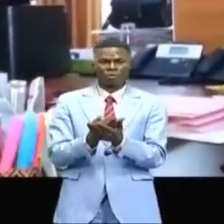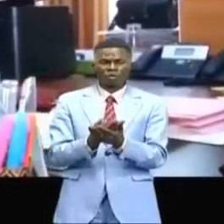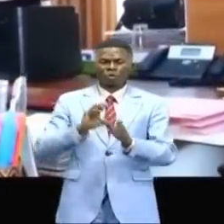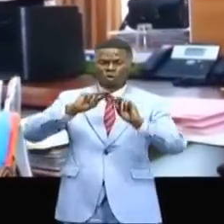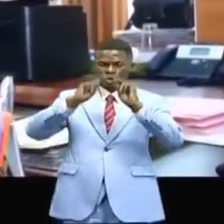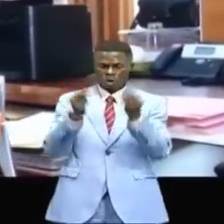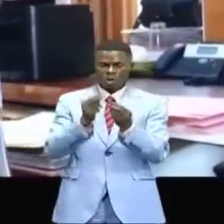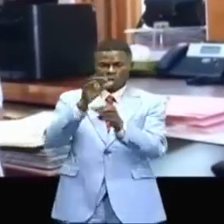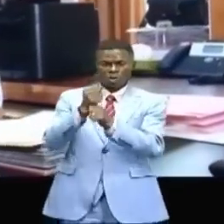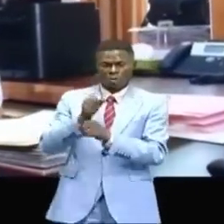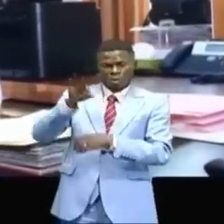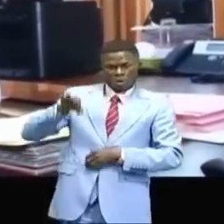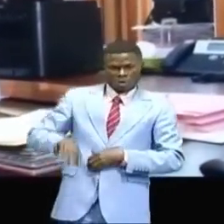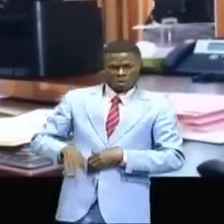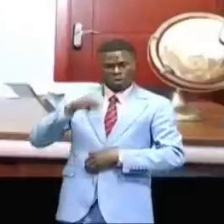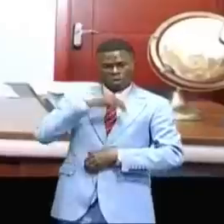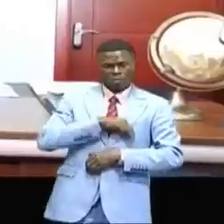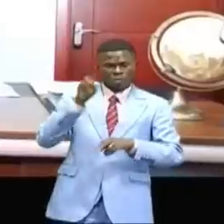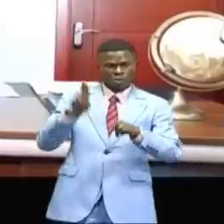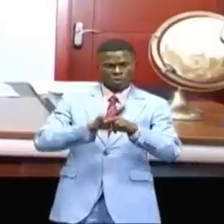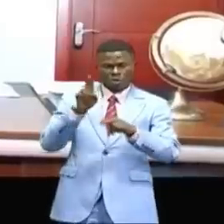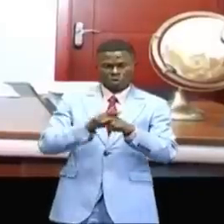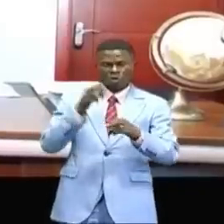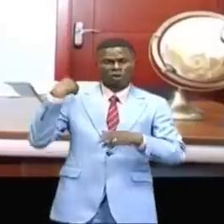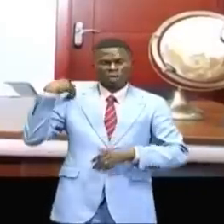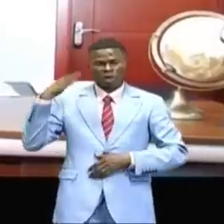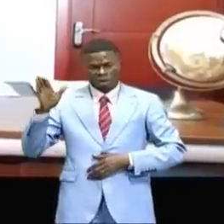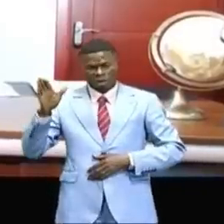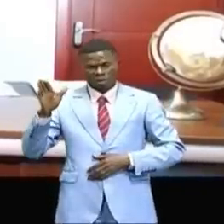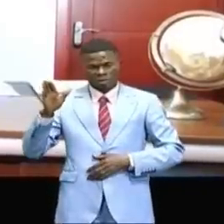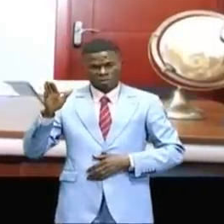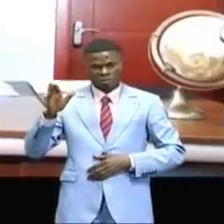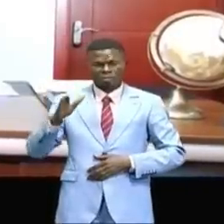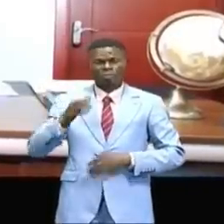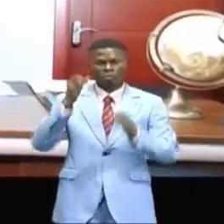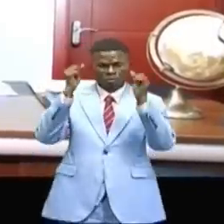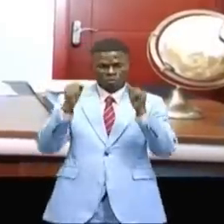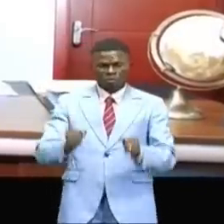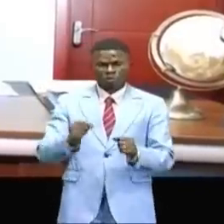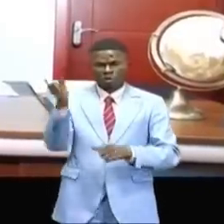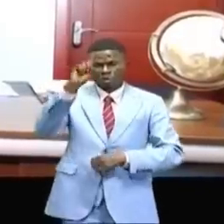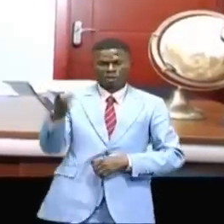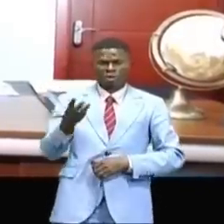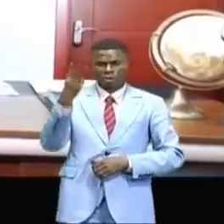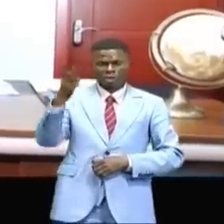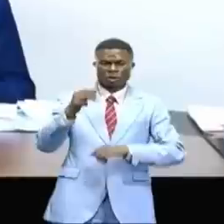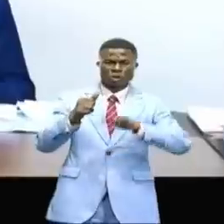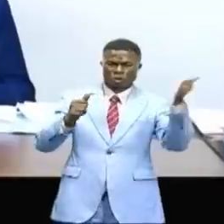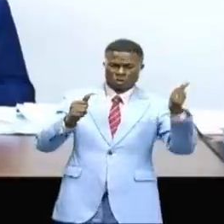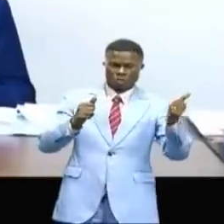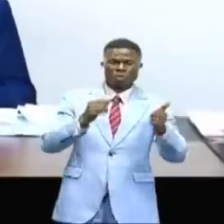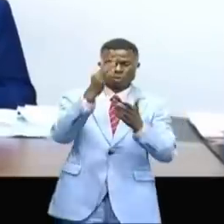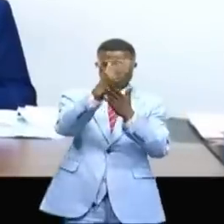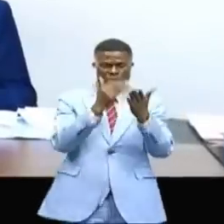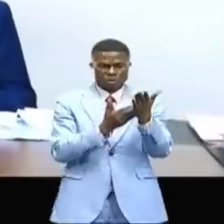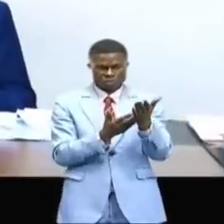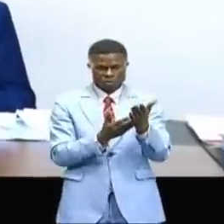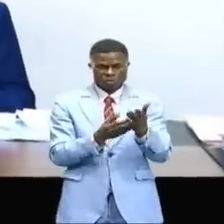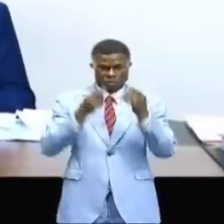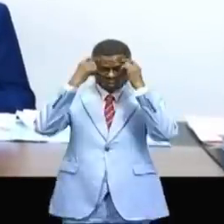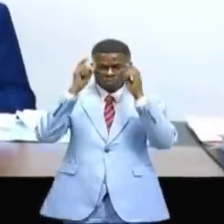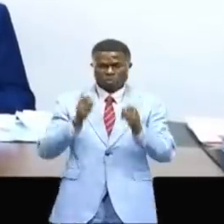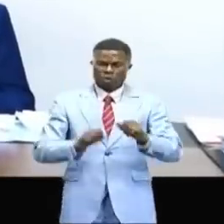structures bénéficiaires ayant une mission d'utilité publique, le maintien de 33 autres prélèvements. Des